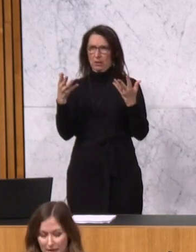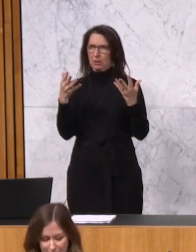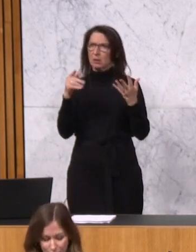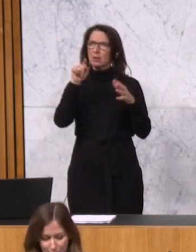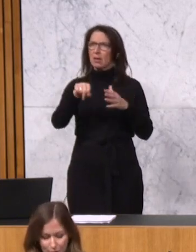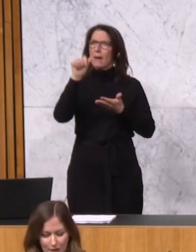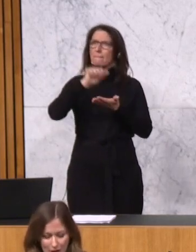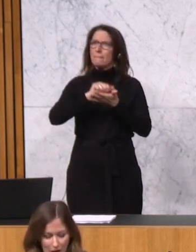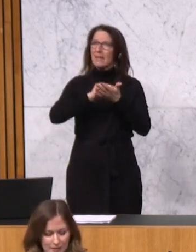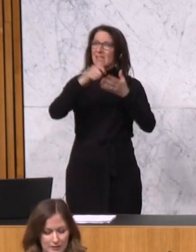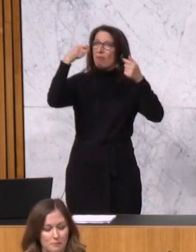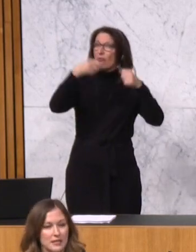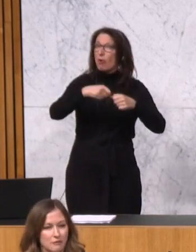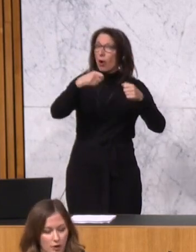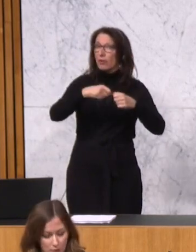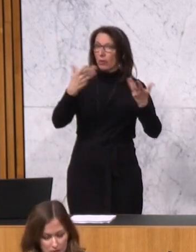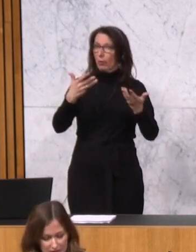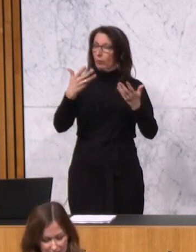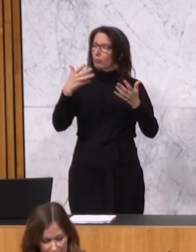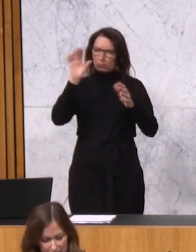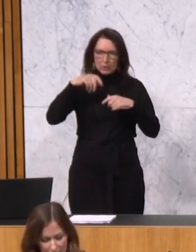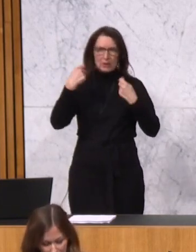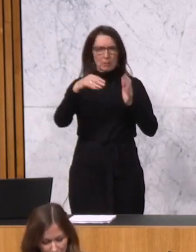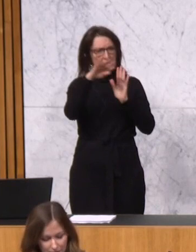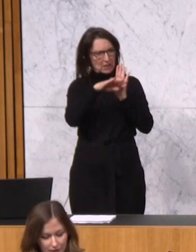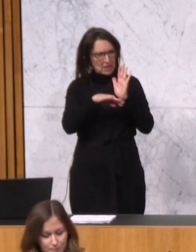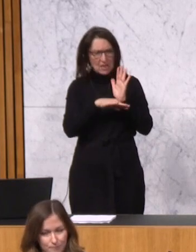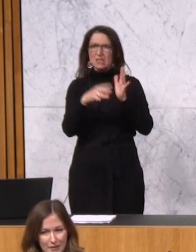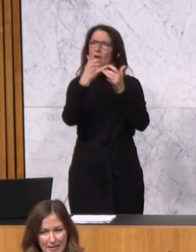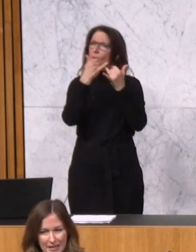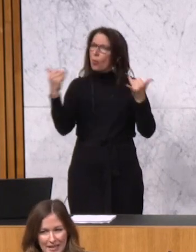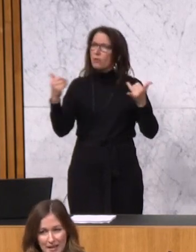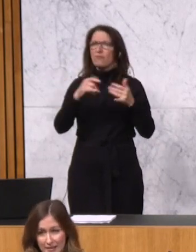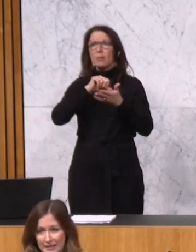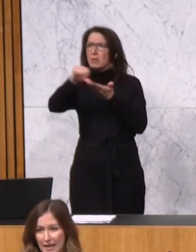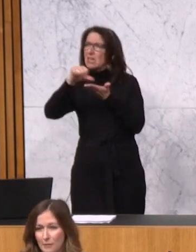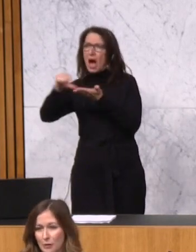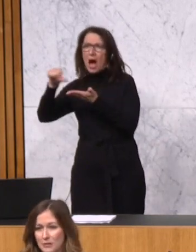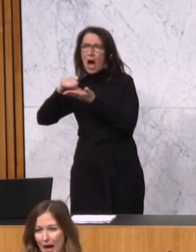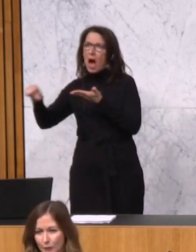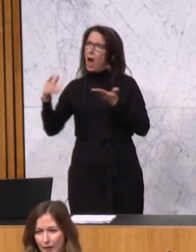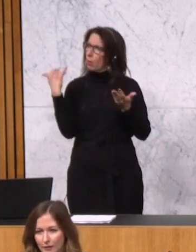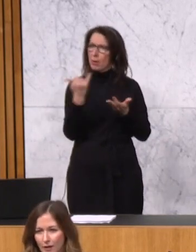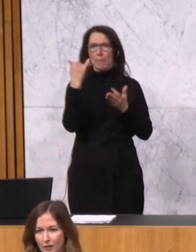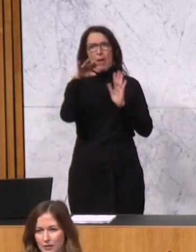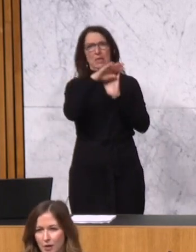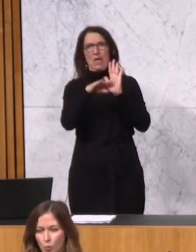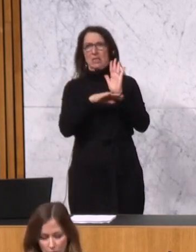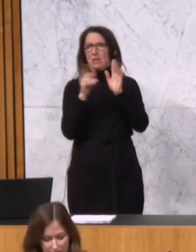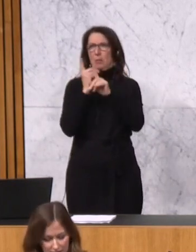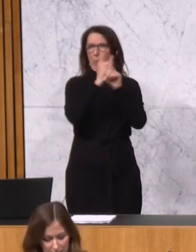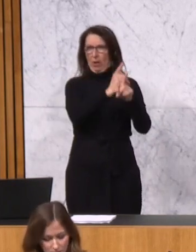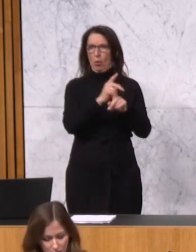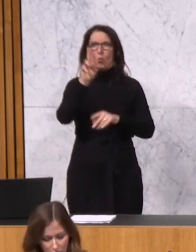verankerten Presseförderung ganz nach dem Presseförderungsgesetz abgewickelt werden. Es handelt sich dabei um Zahlungen aus der